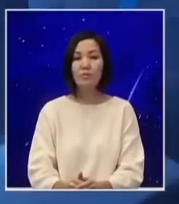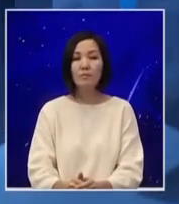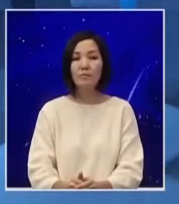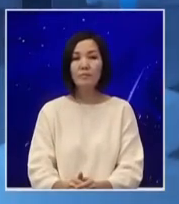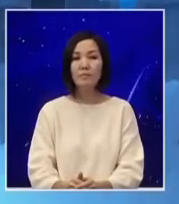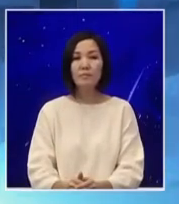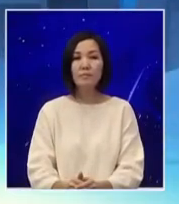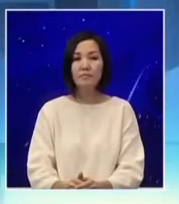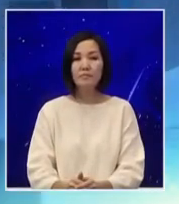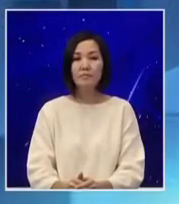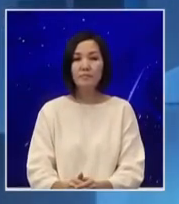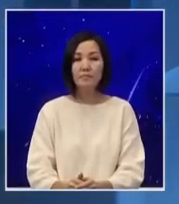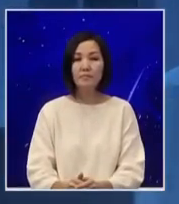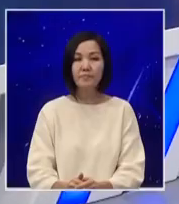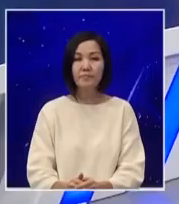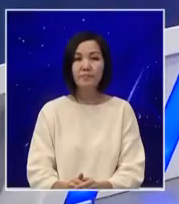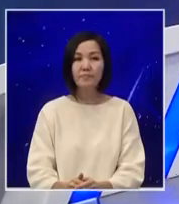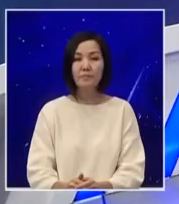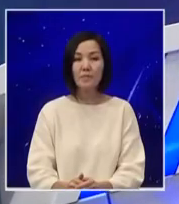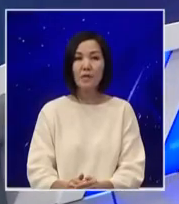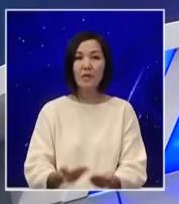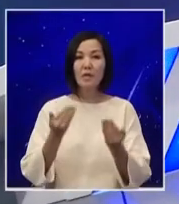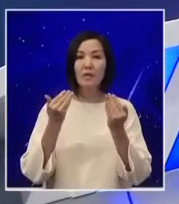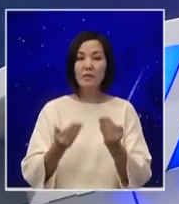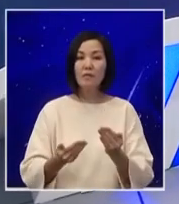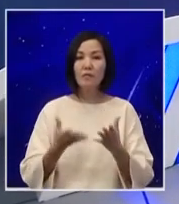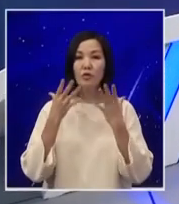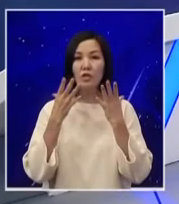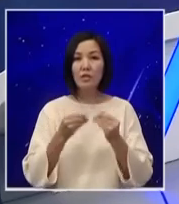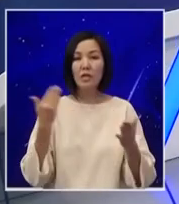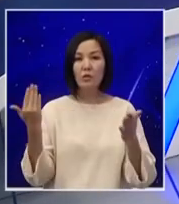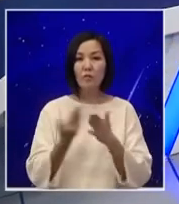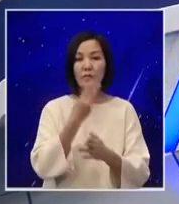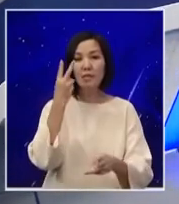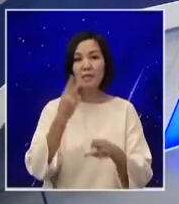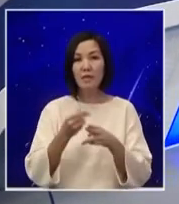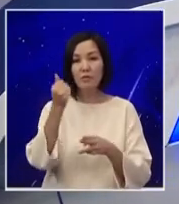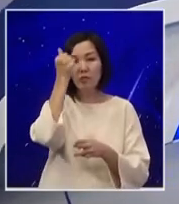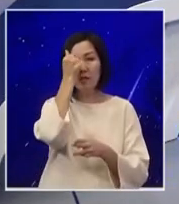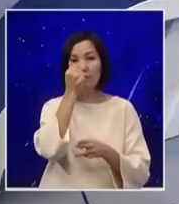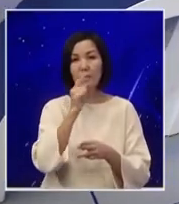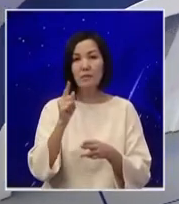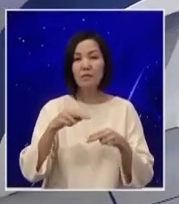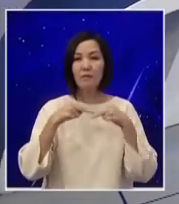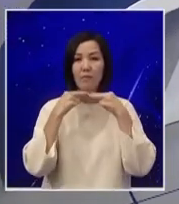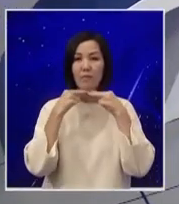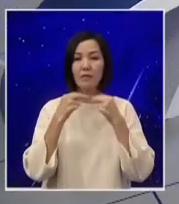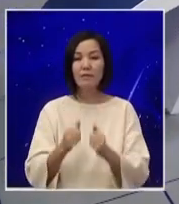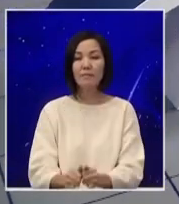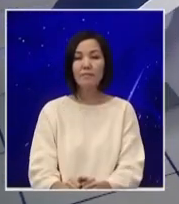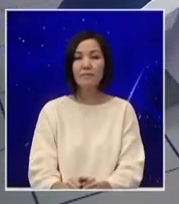сынов телеканал зубцу на этом у меня все спасибо за внимание всего доброго